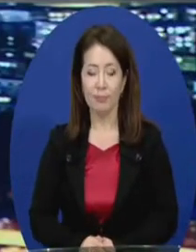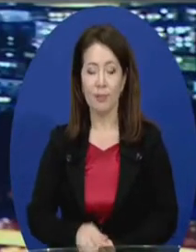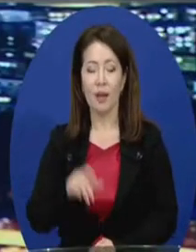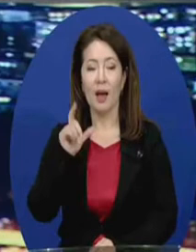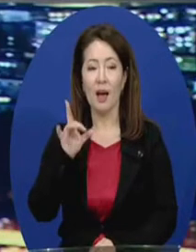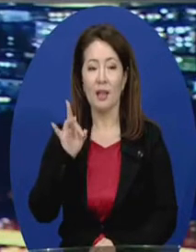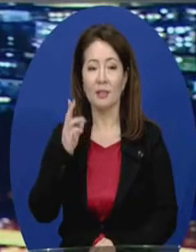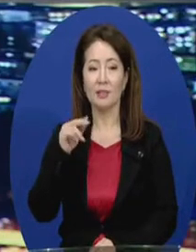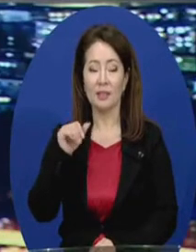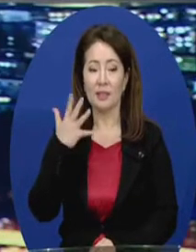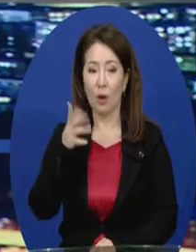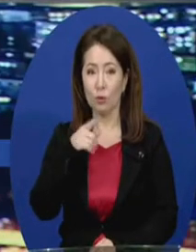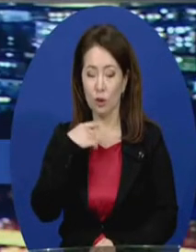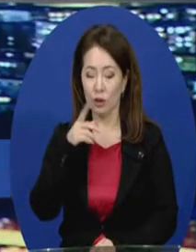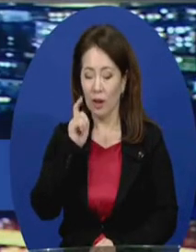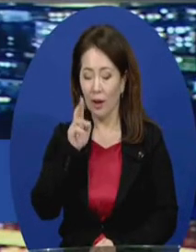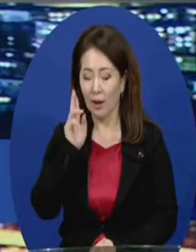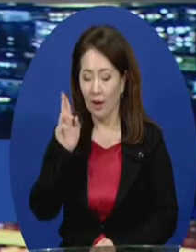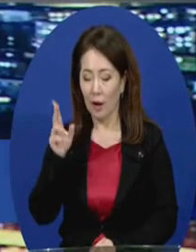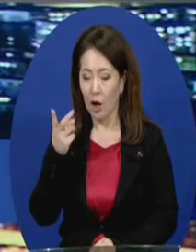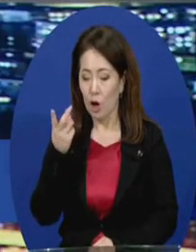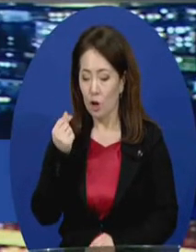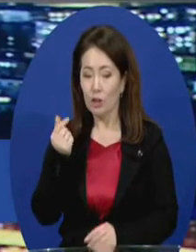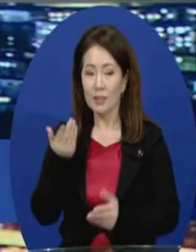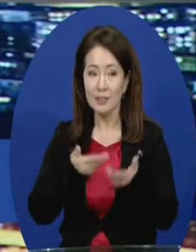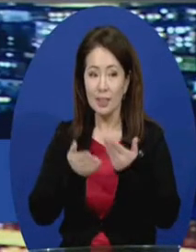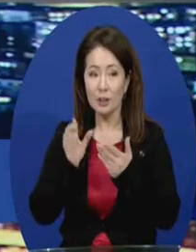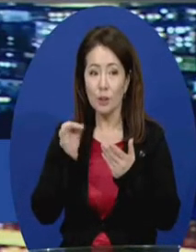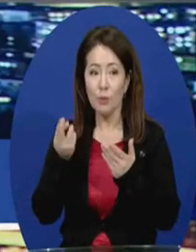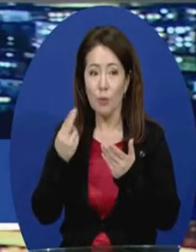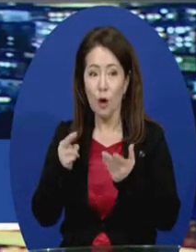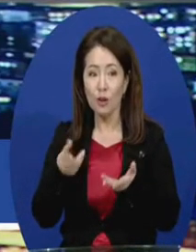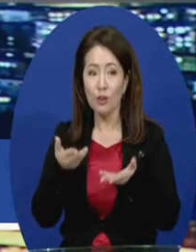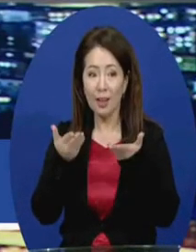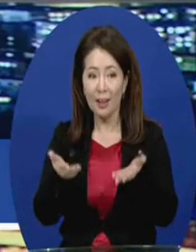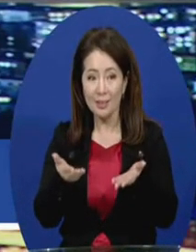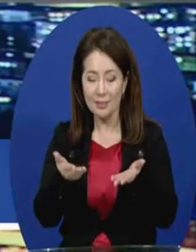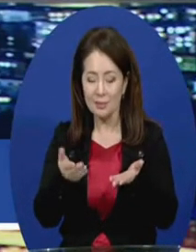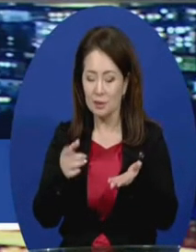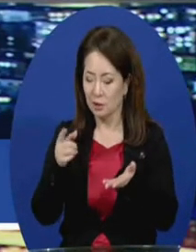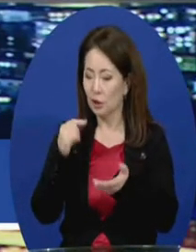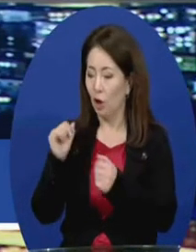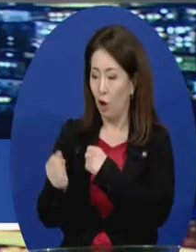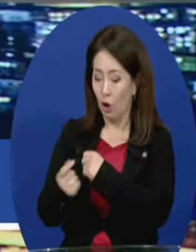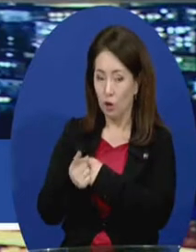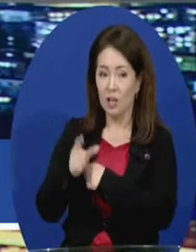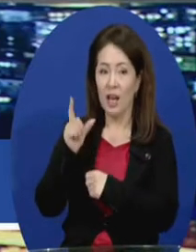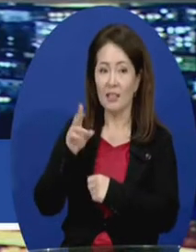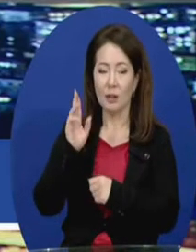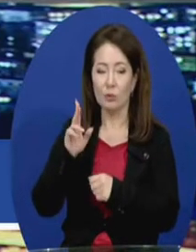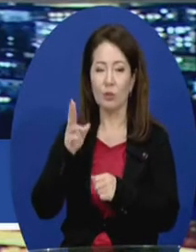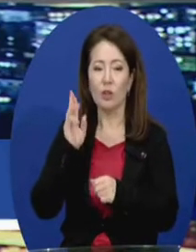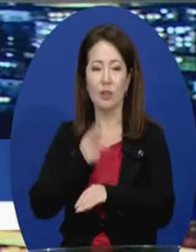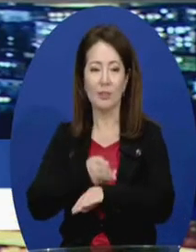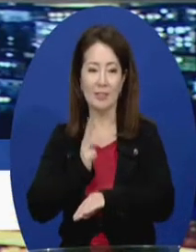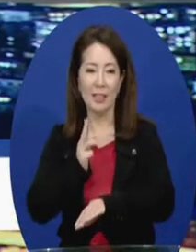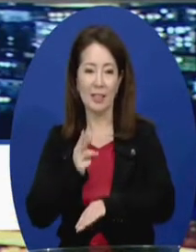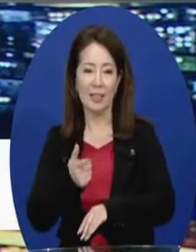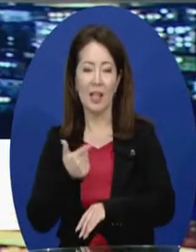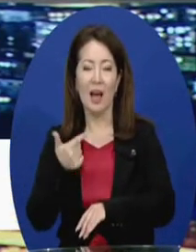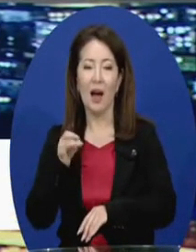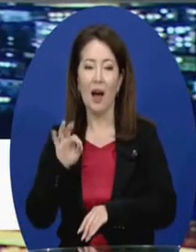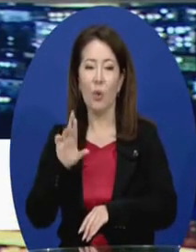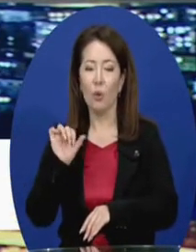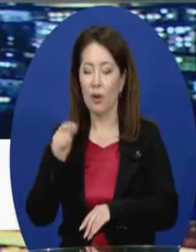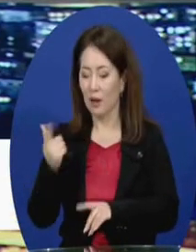Тэгэхээр Эрдэнэс 5 толгой компани хөрөнгийн зах зээл бонд гаргасан онцлог хууль явдал боллоо. За энэ мэдээлэлтэй холбогдуулан бид Эрдэнэс 5 толгой компани гүйцэтгэх захирал